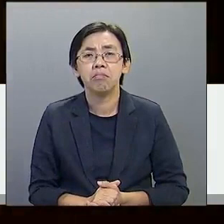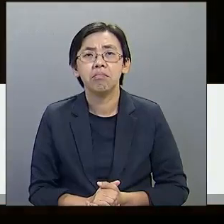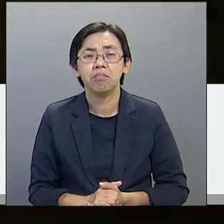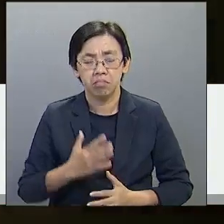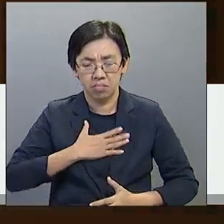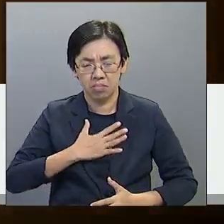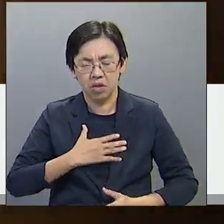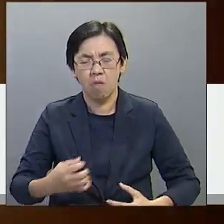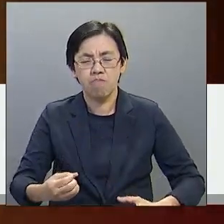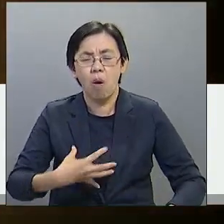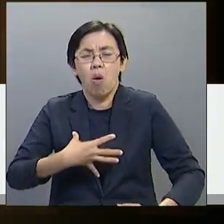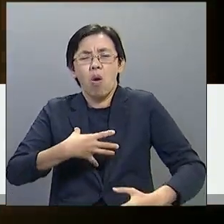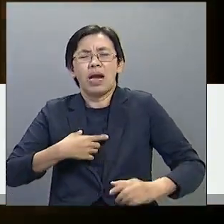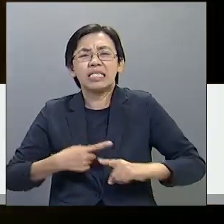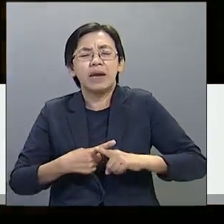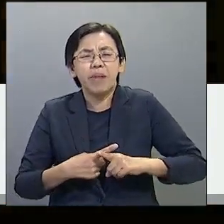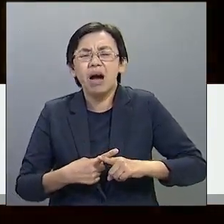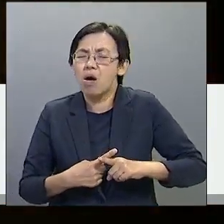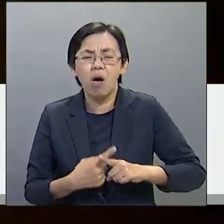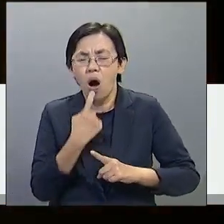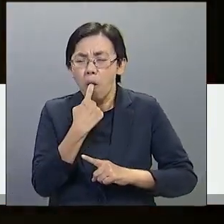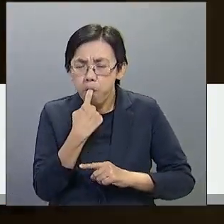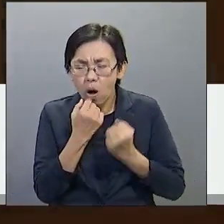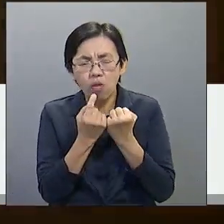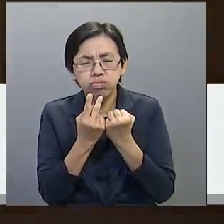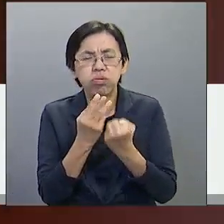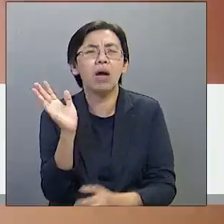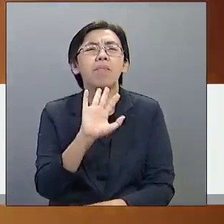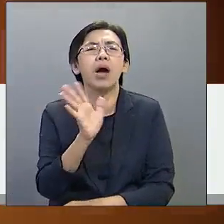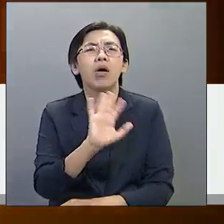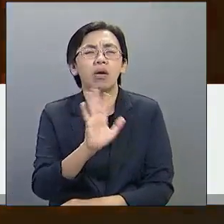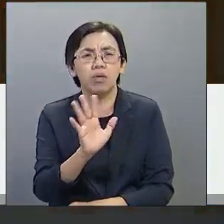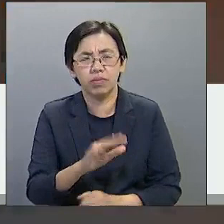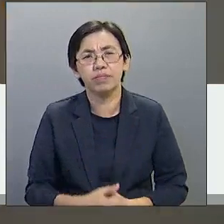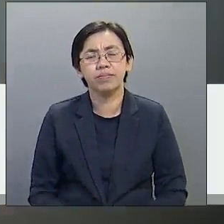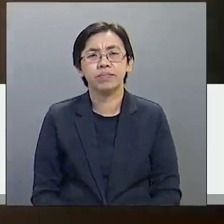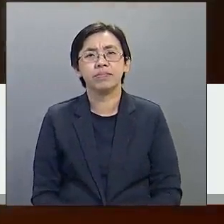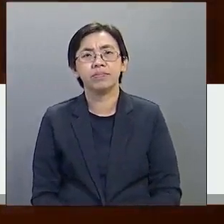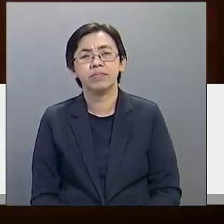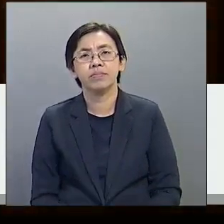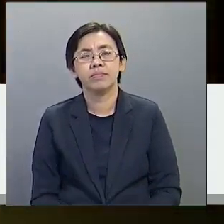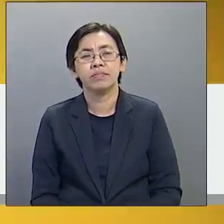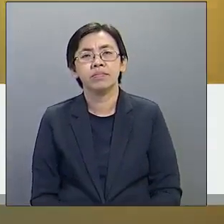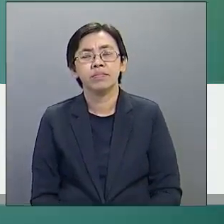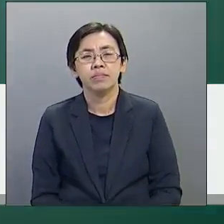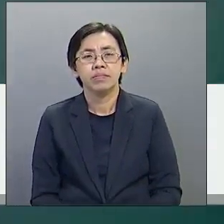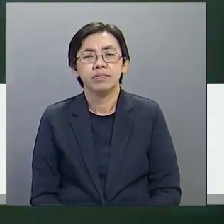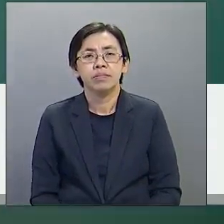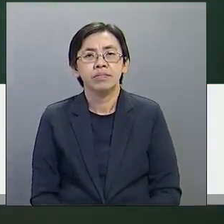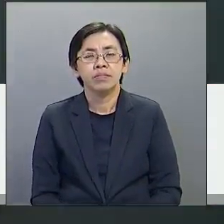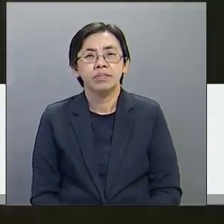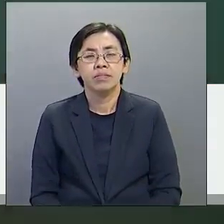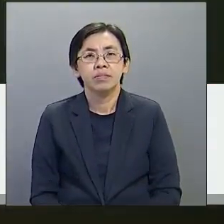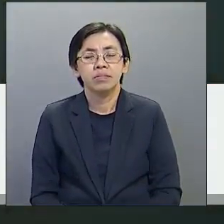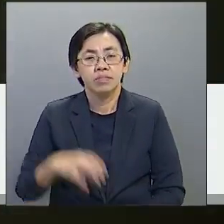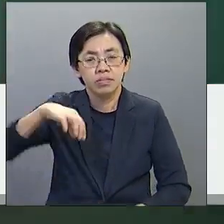าอกทำให้ปฏิเสธการเป่าเครื่องวัดปริมาณแอลกอฮอล์แต่ถ้าไปดูภาพที่สน.ทางด่ว